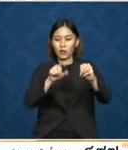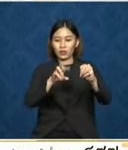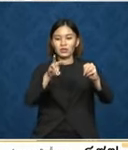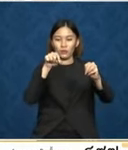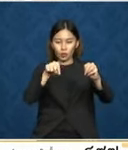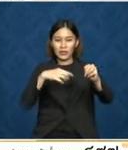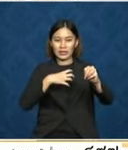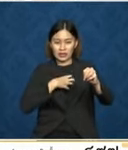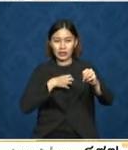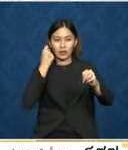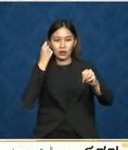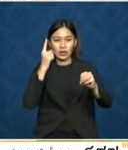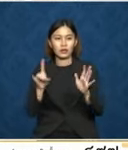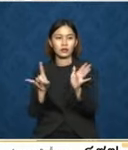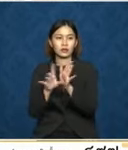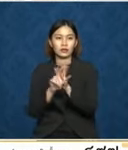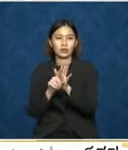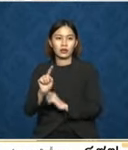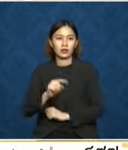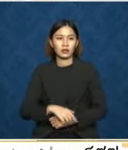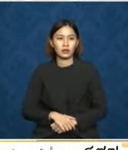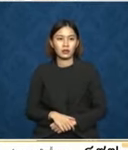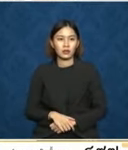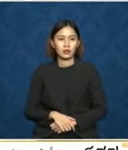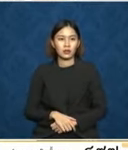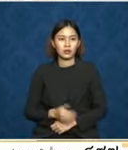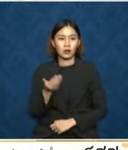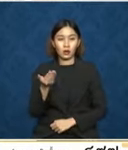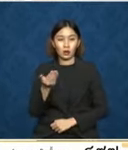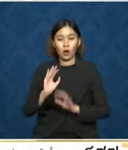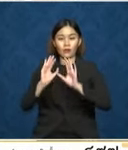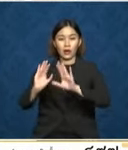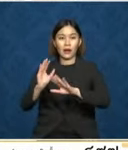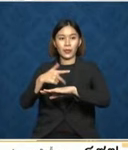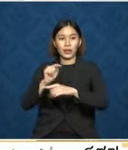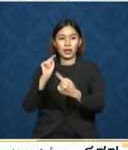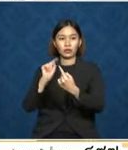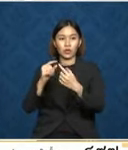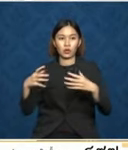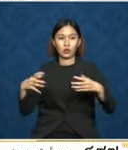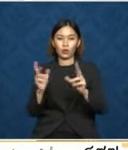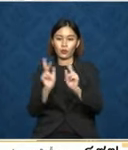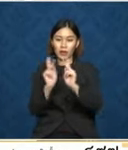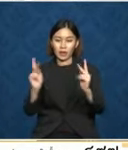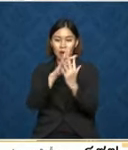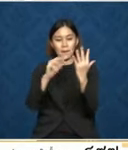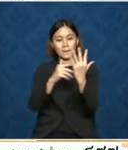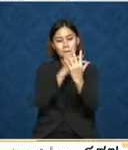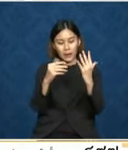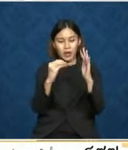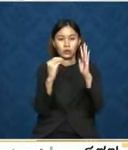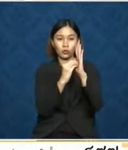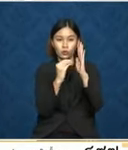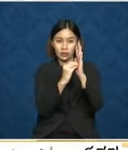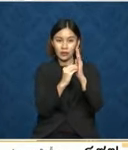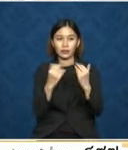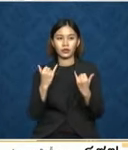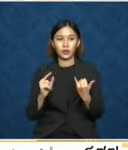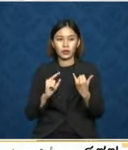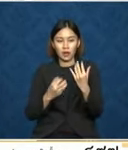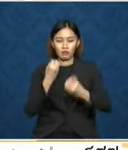ประธานขอฝากท่านท่านประธานไปยังคณะกรรมการผังเมืองกรุงเทพมหานครที่กำลังรับฟังความคิดเห็นของประชาชนอยู่ตอน